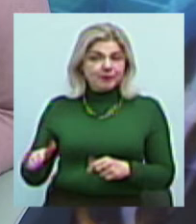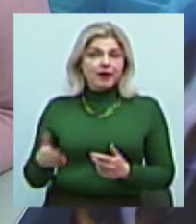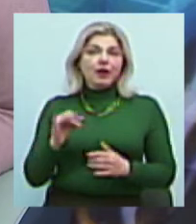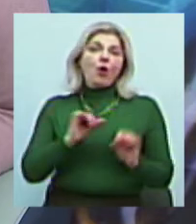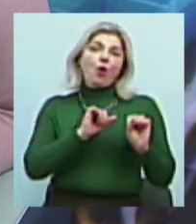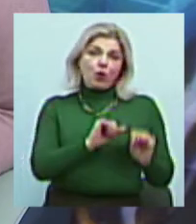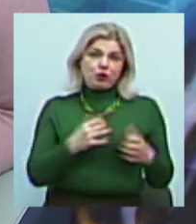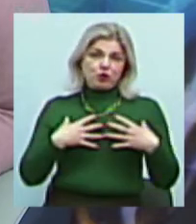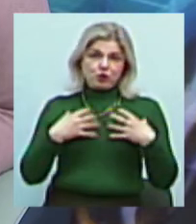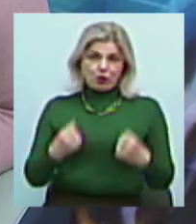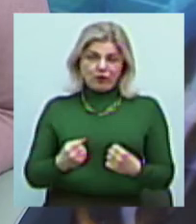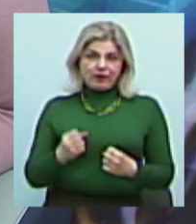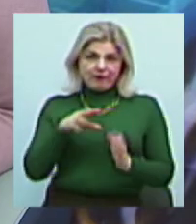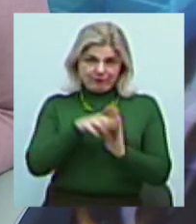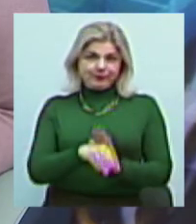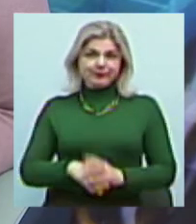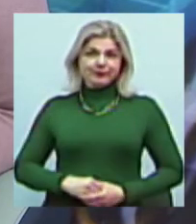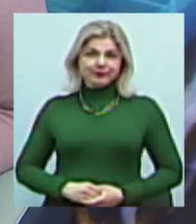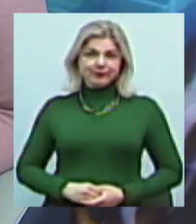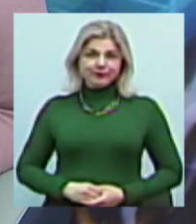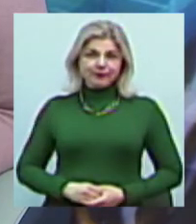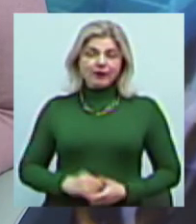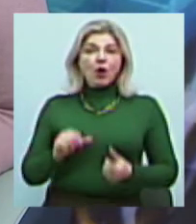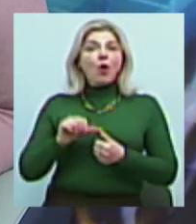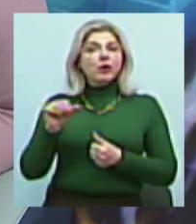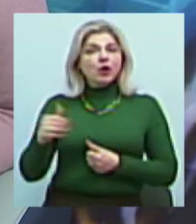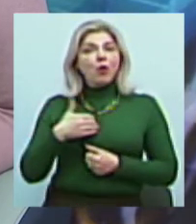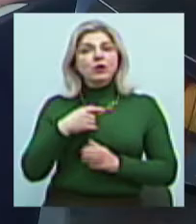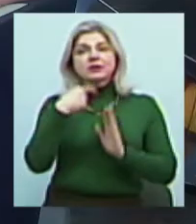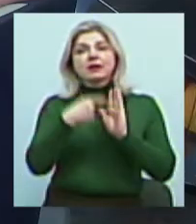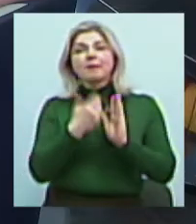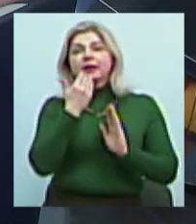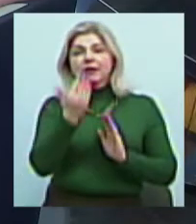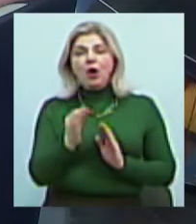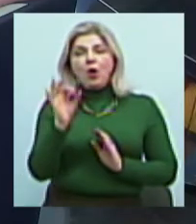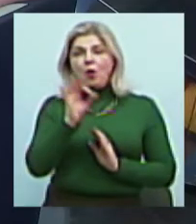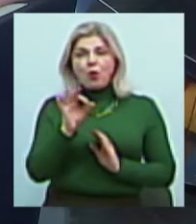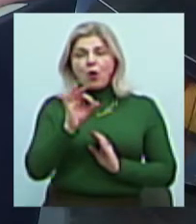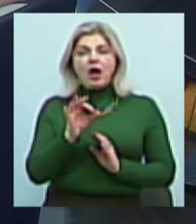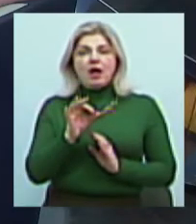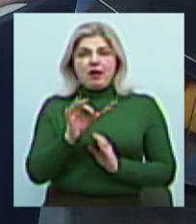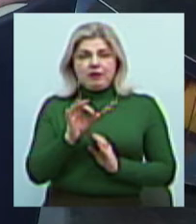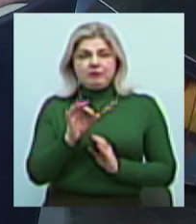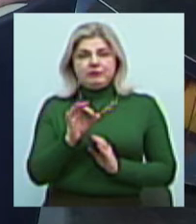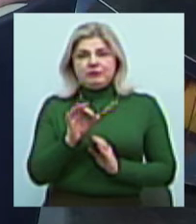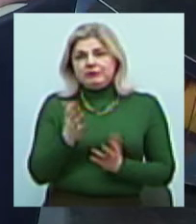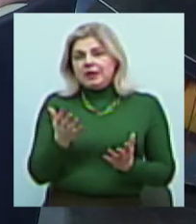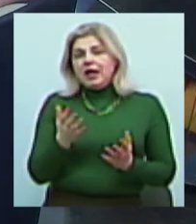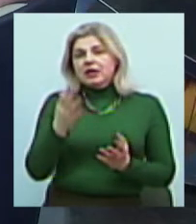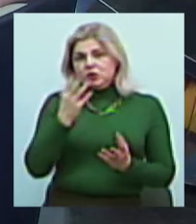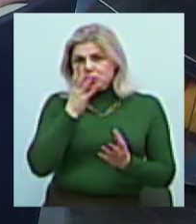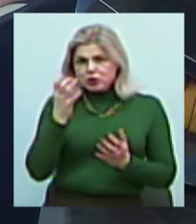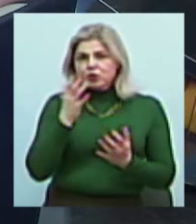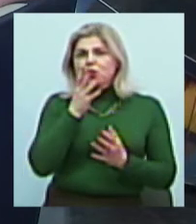охорони здоров'я, в сфері охорони здоров'я. Окремо хочемо запитати у вас про індустріальний парк. Чи не йдеться про